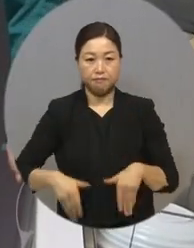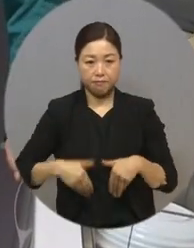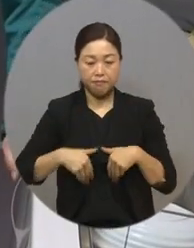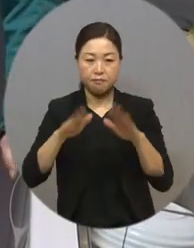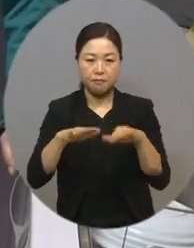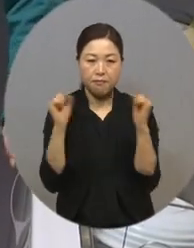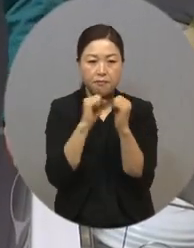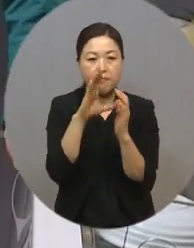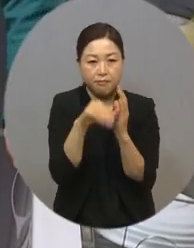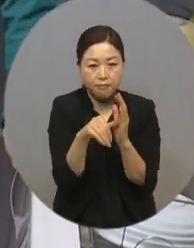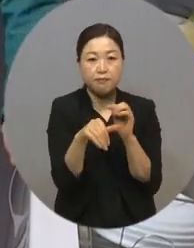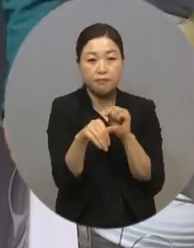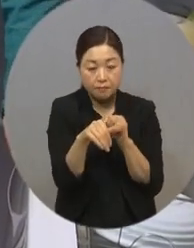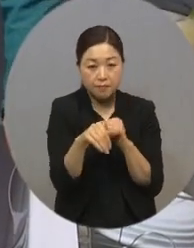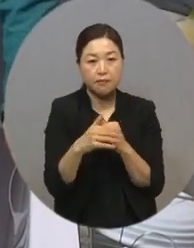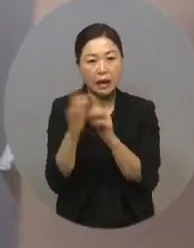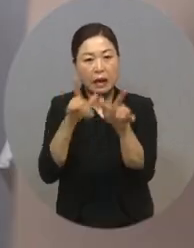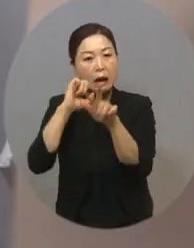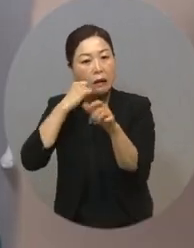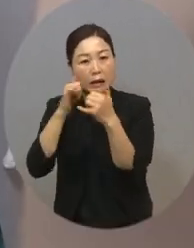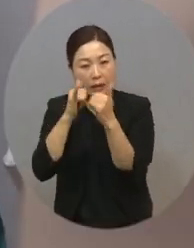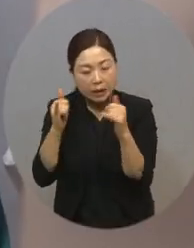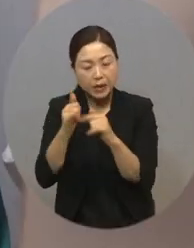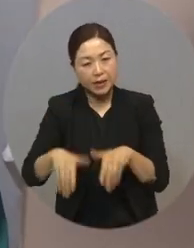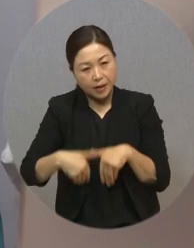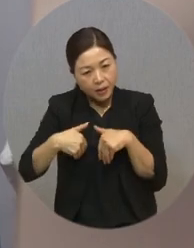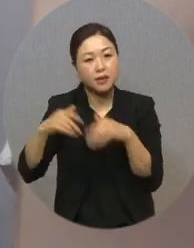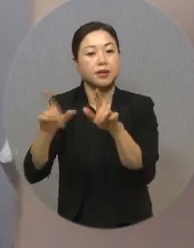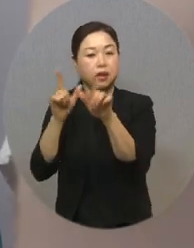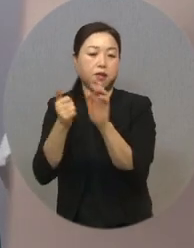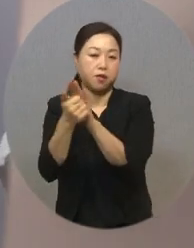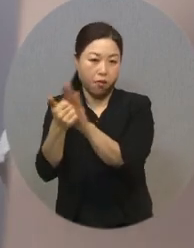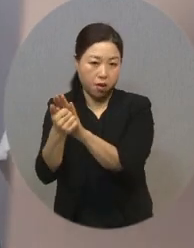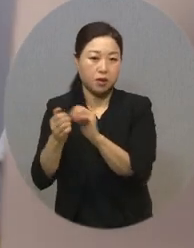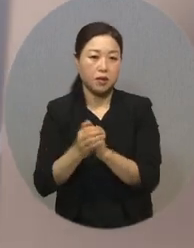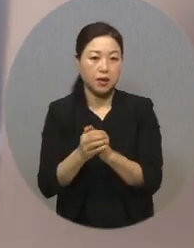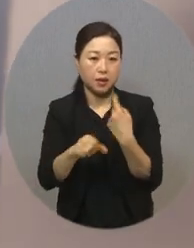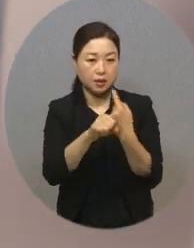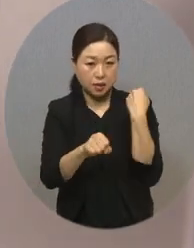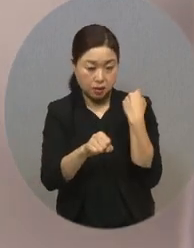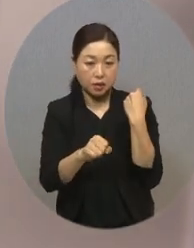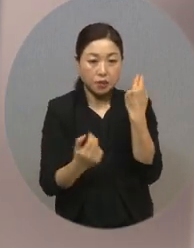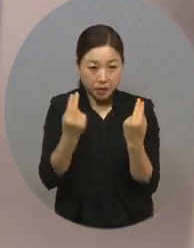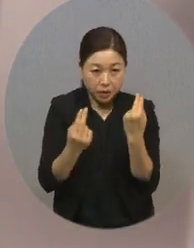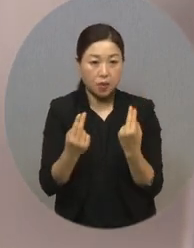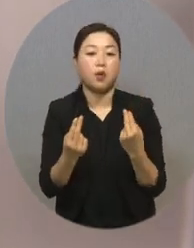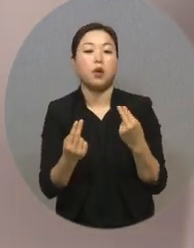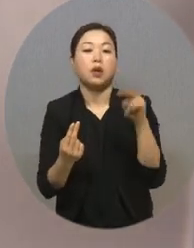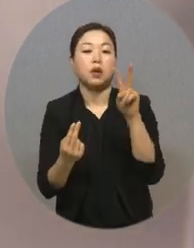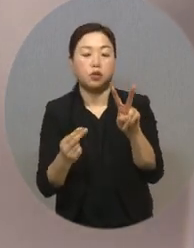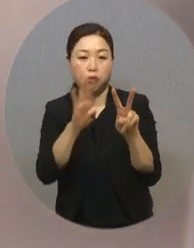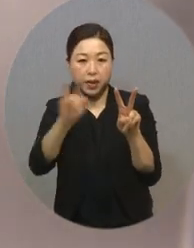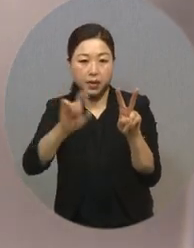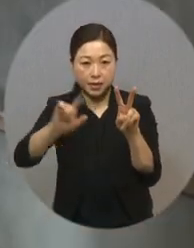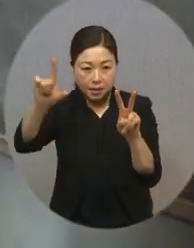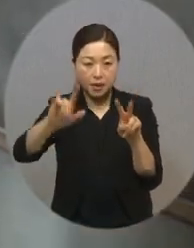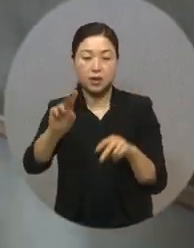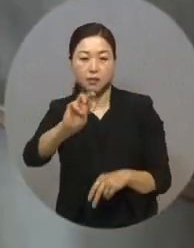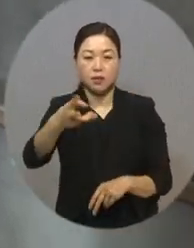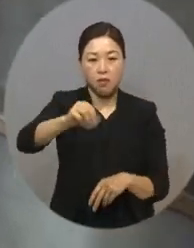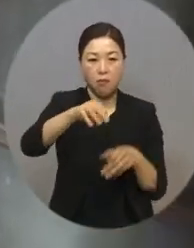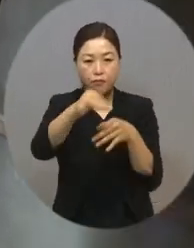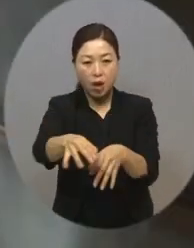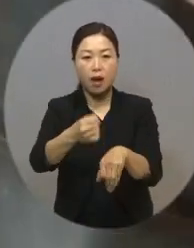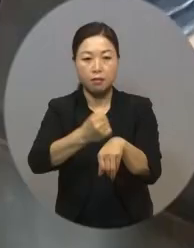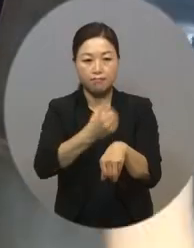취약계층에 따뜻한 겨울나기를 돕기 위해 지난해 대비 두 배 가까이 증액된 30억 원의 예산을 투입해 복지